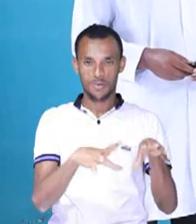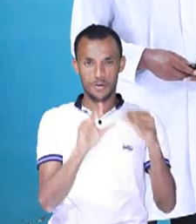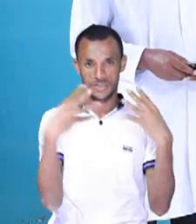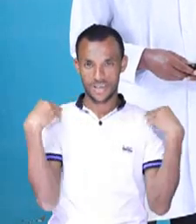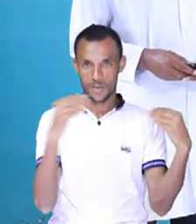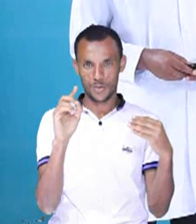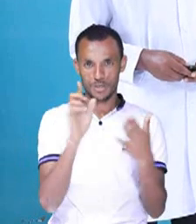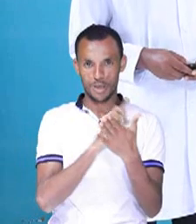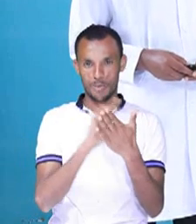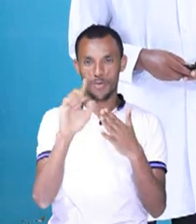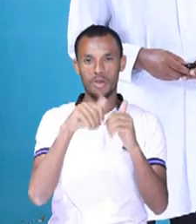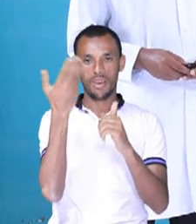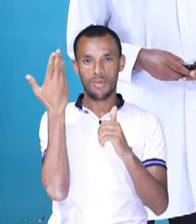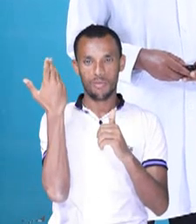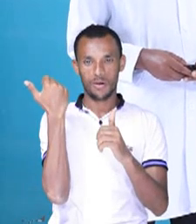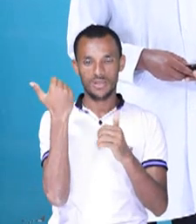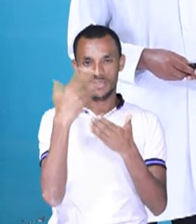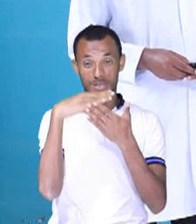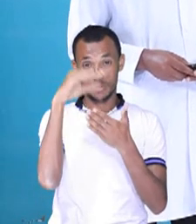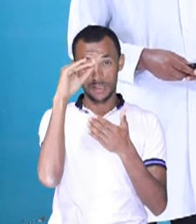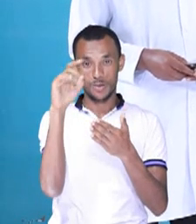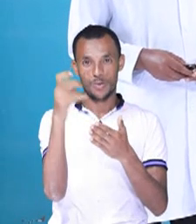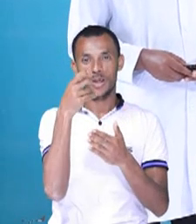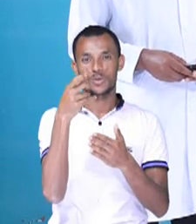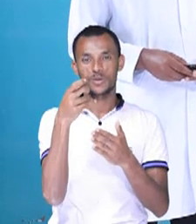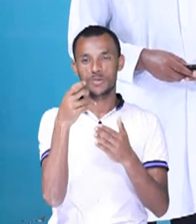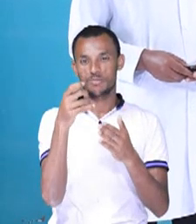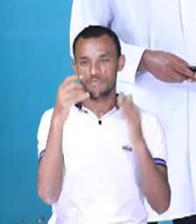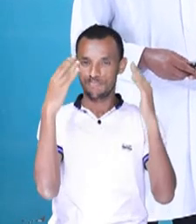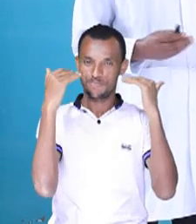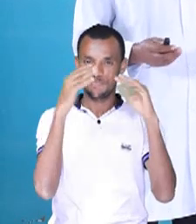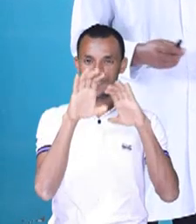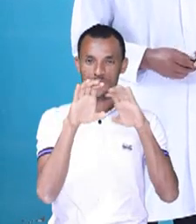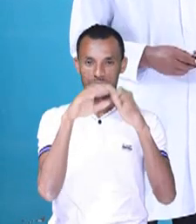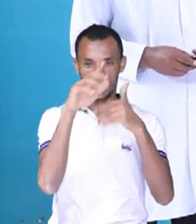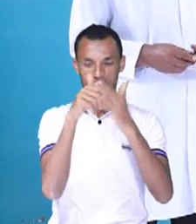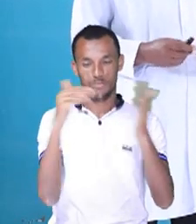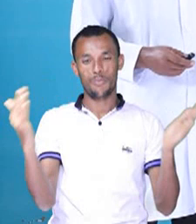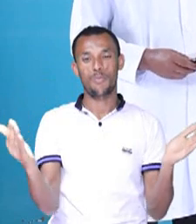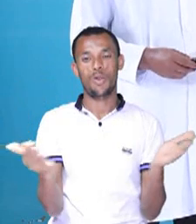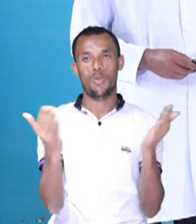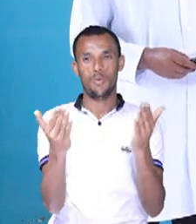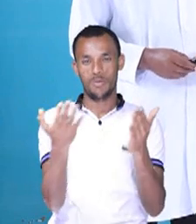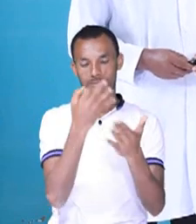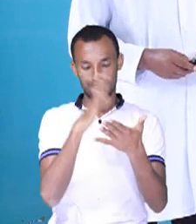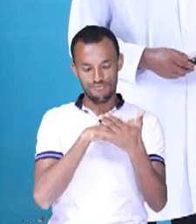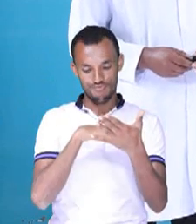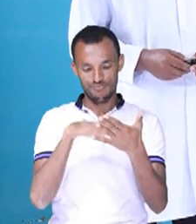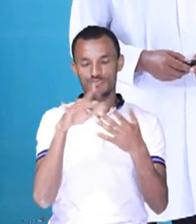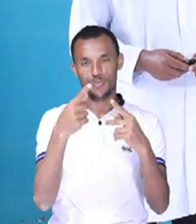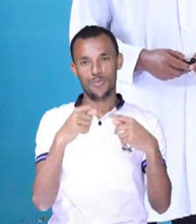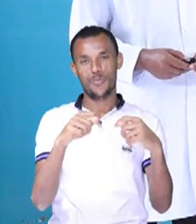ተማሪዎች እንዴት ነው ሳምንቱ እንዴት አለፈ ትምርት ላይ እንደሆናችሁ ምንም ጥርጥር የለንም ስለዚህ በርቱ በደንብ ለማንበብ